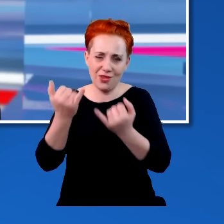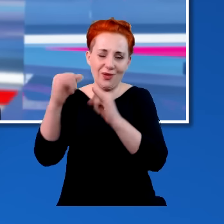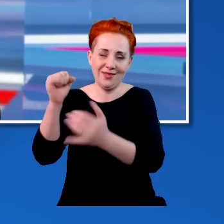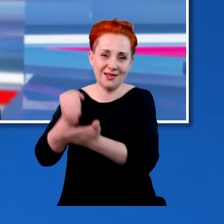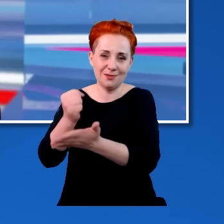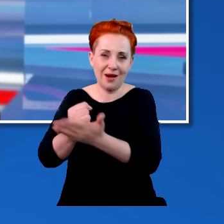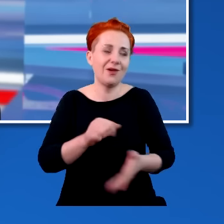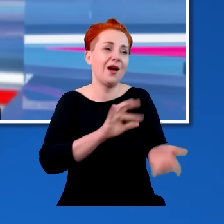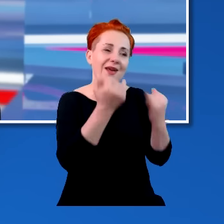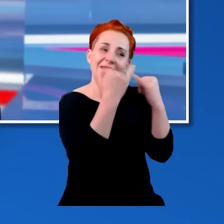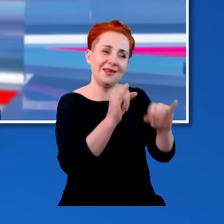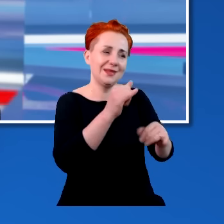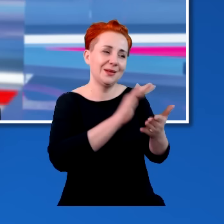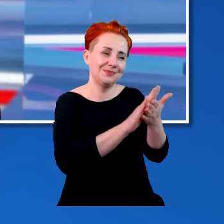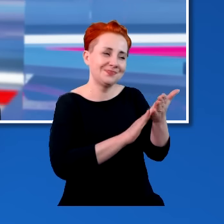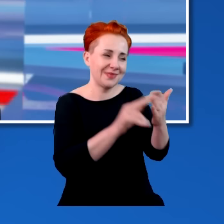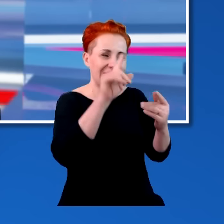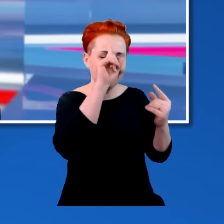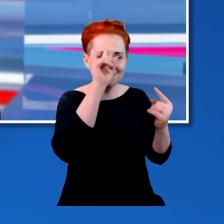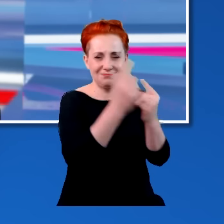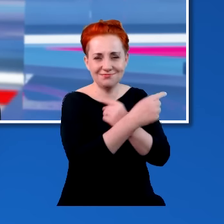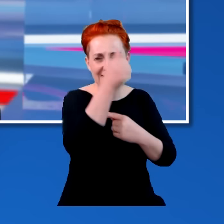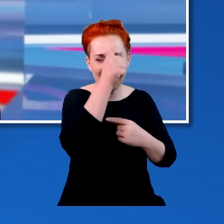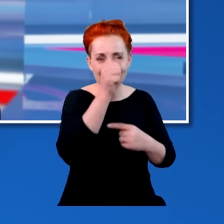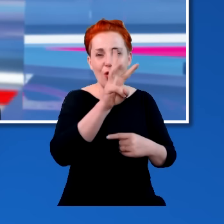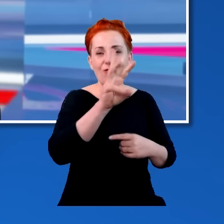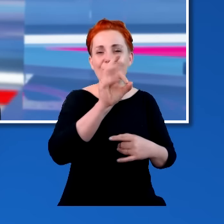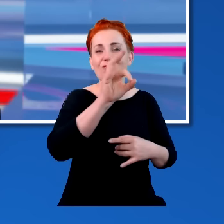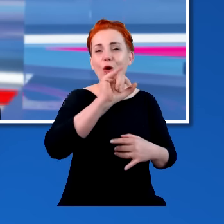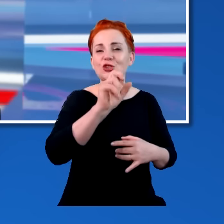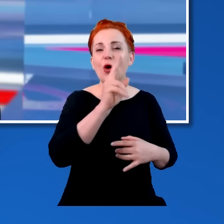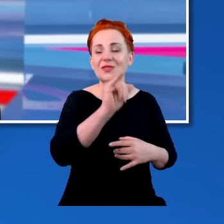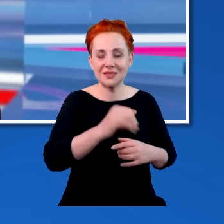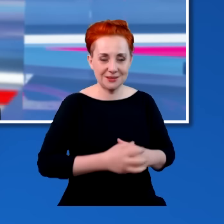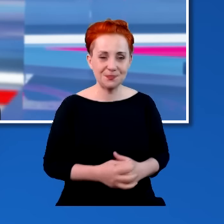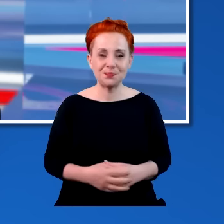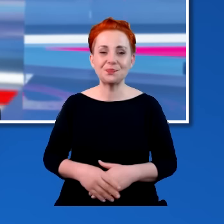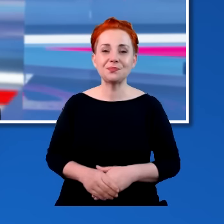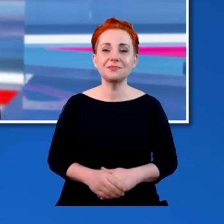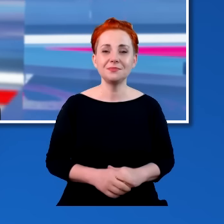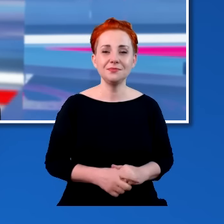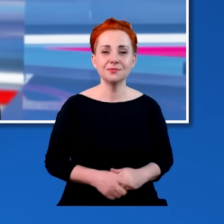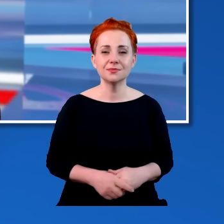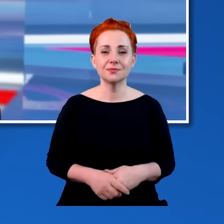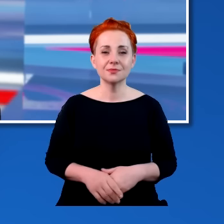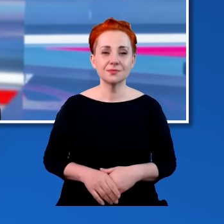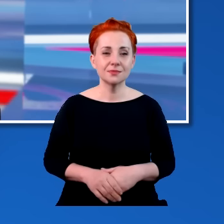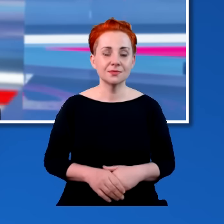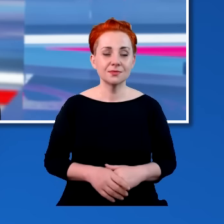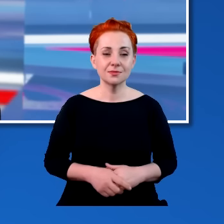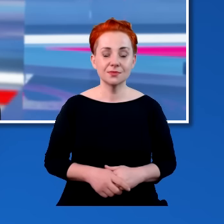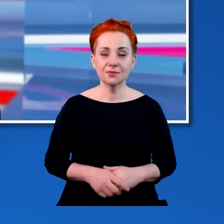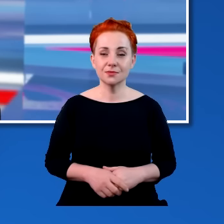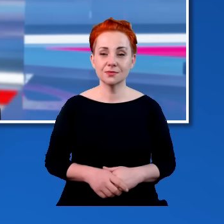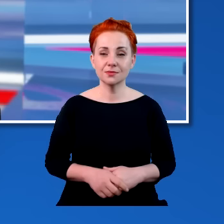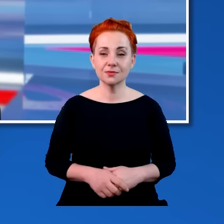Wojciechowski. No tak, tak, przepraszam, Wojciechowski. Tak, od 2019 jest komisarzem do spraw rolnictwa. Tak, przepraszam. I w każdym razie